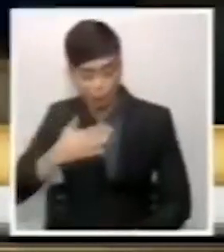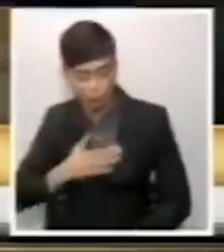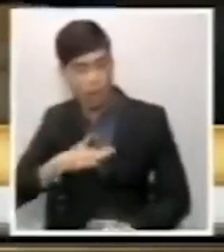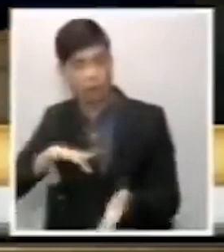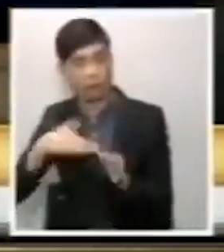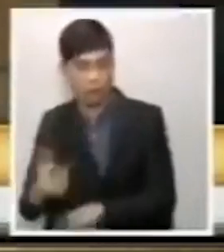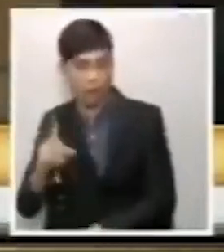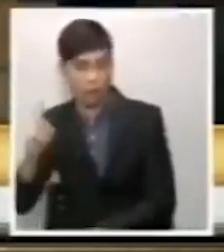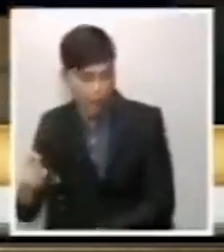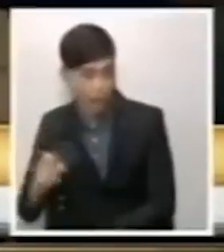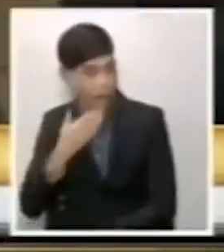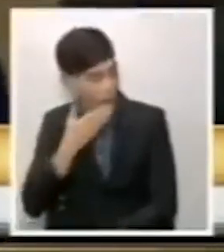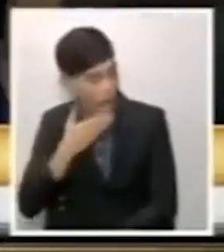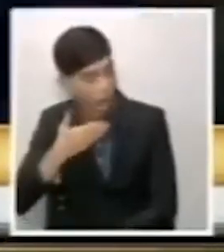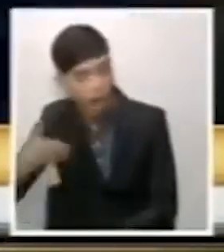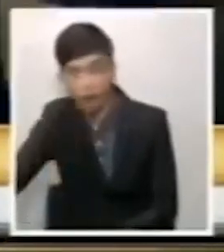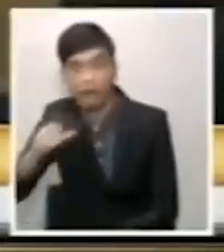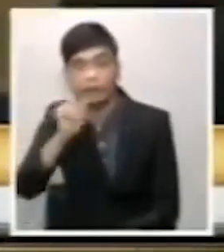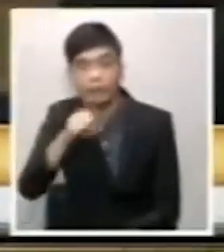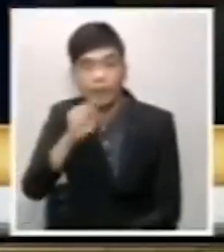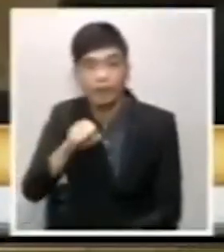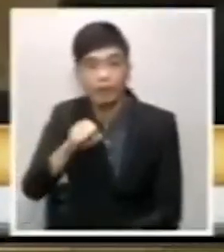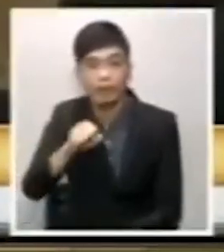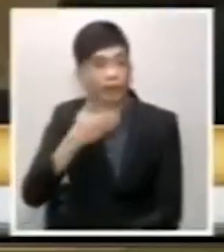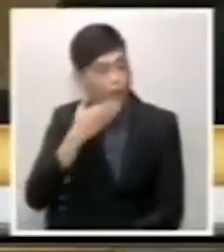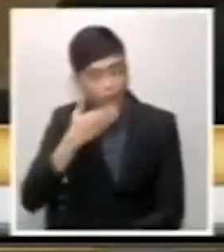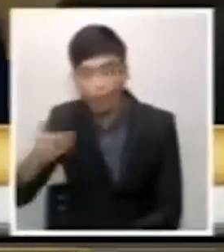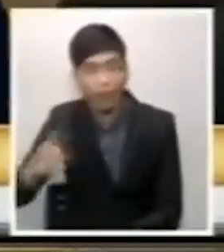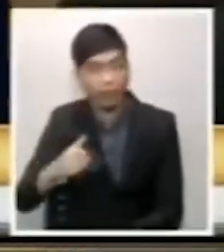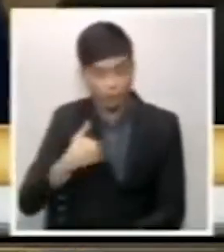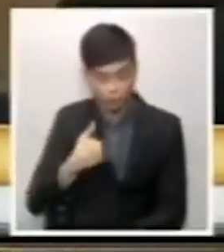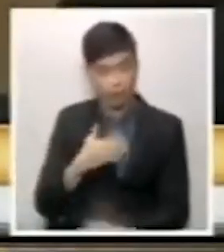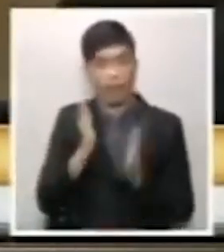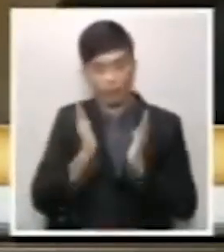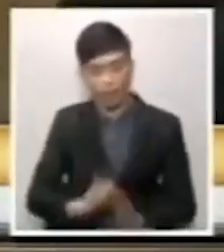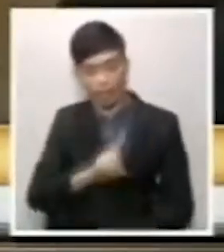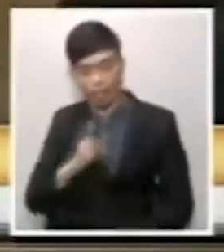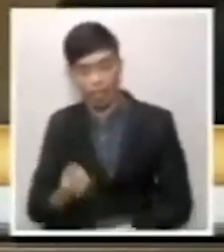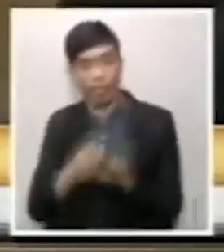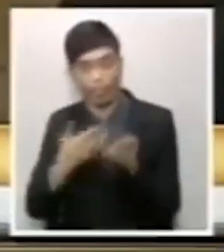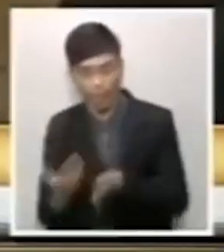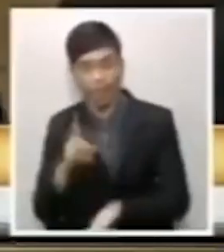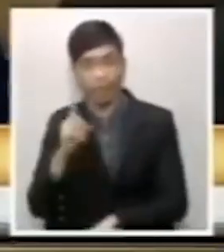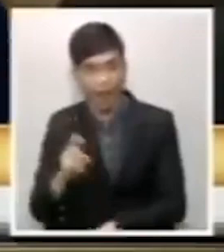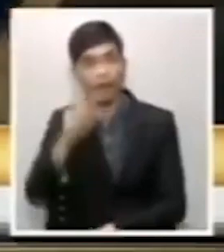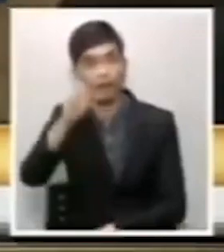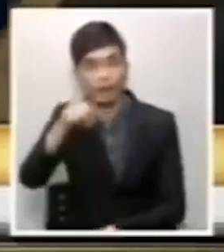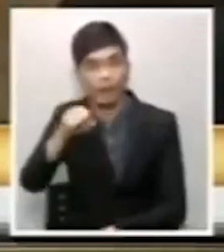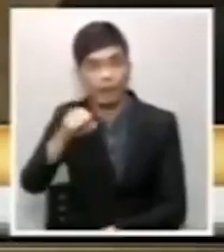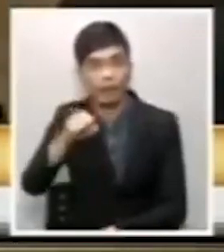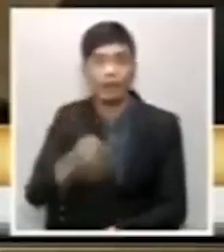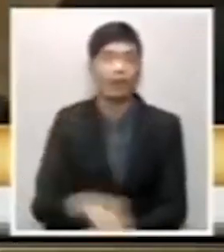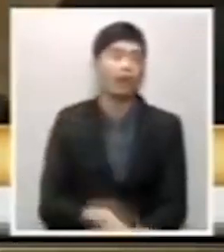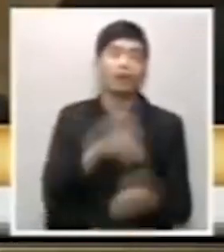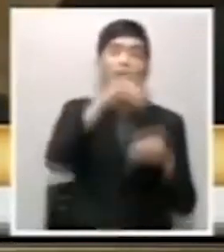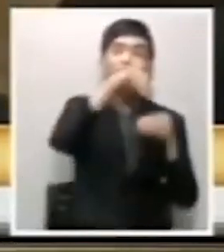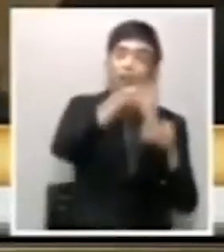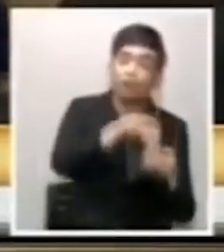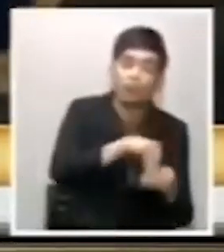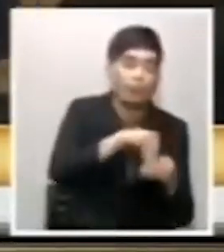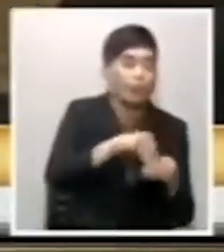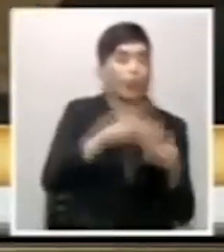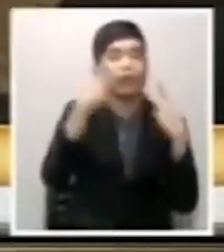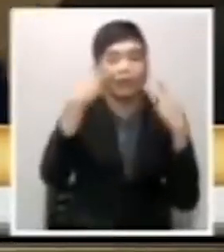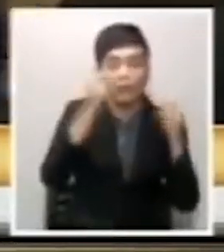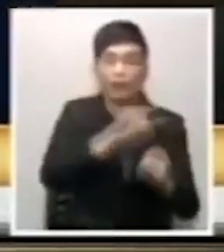ท่านจะอยู่อย่างนี้เป็นนายกรัฐมนตรีต่อไปเรื่อยๆนะครับท่านจะใช้อำนาจใช้คำพูดดูถูกประชาช